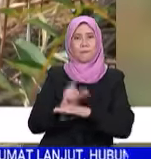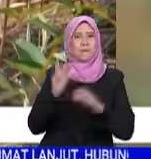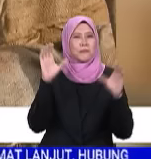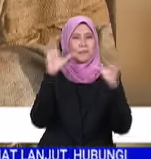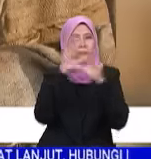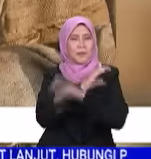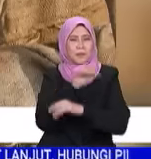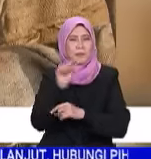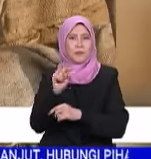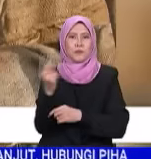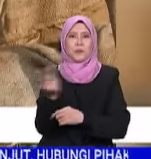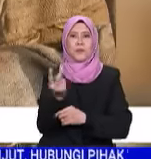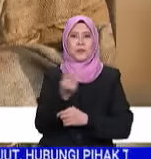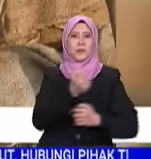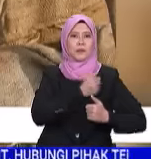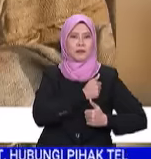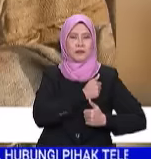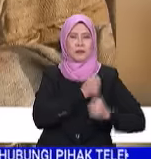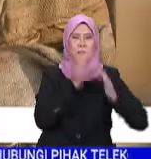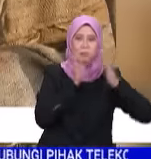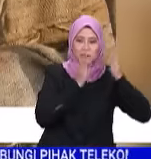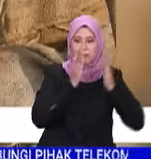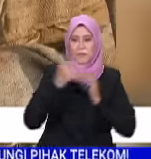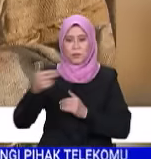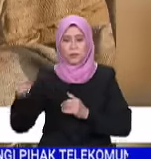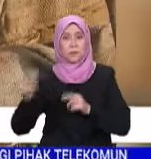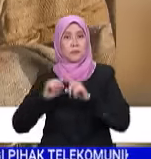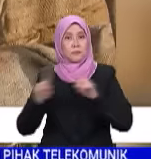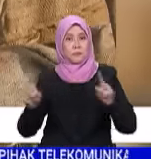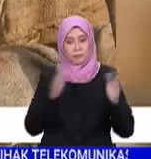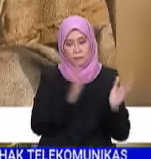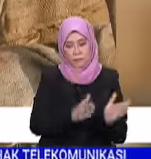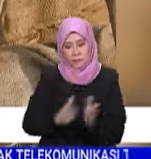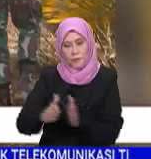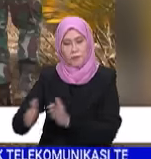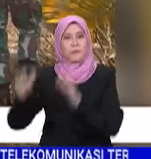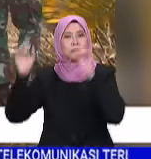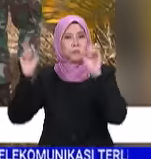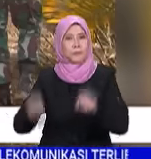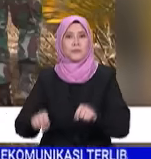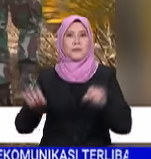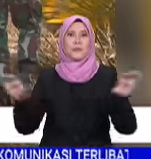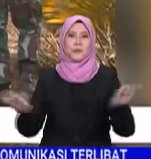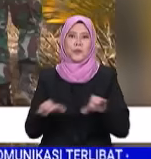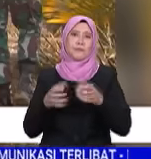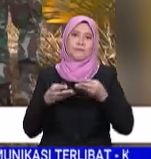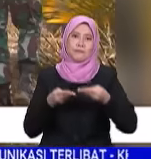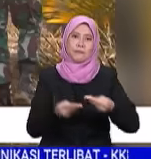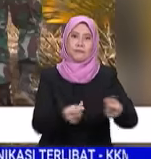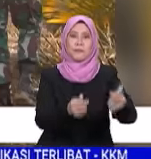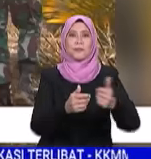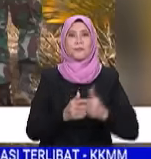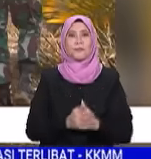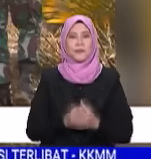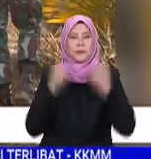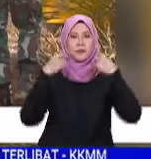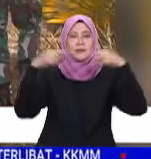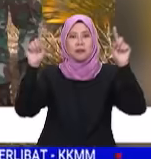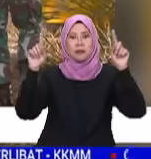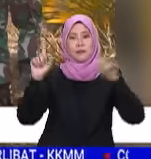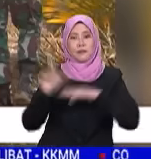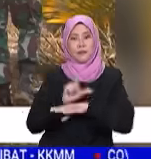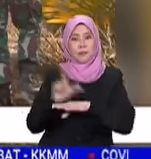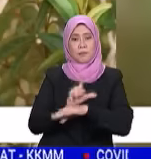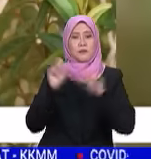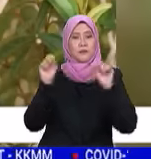cabaran kepada kedua-dua angkatan tentera Namun semua yang telah disusun atur dapat dilaksana dengan lancar kejayaan ercise